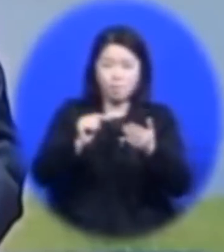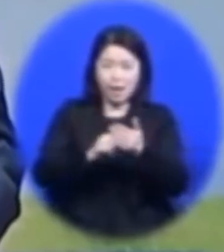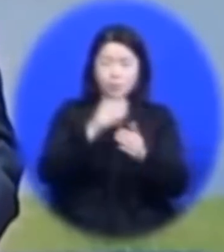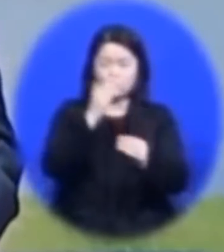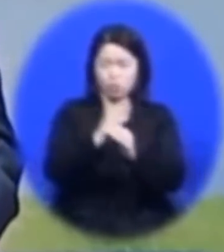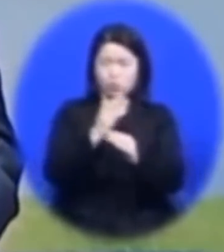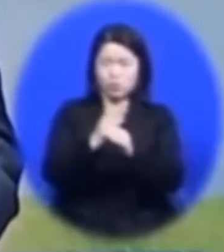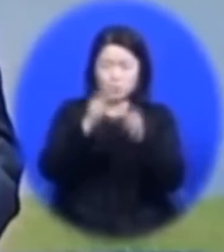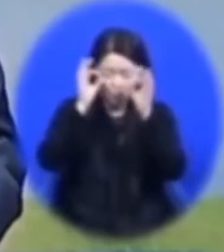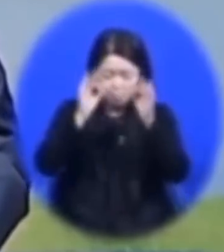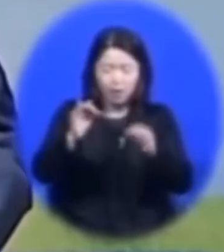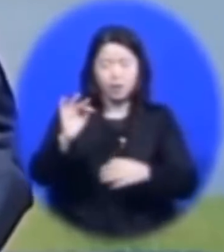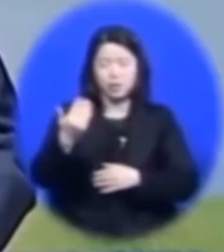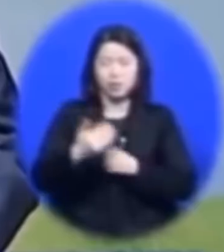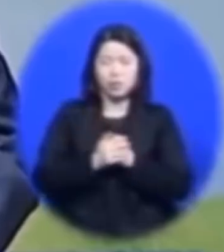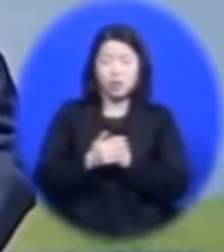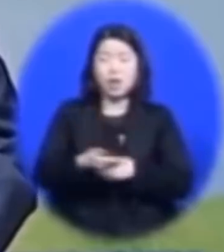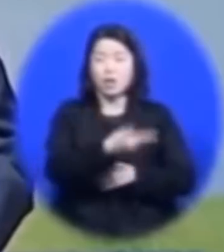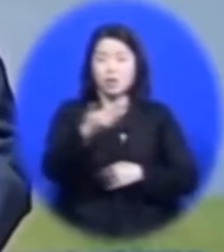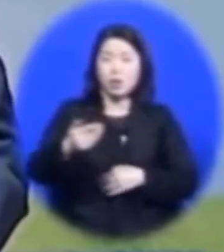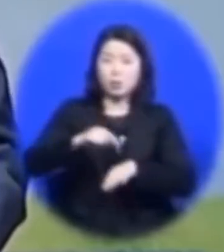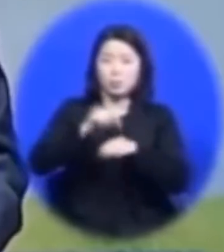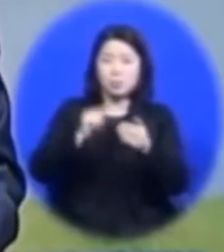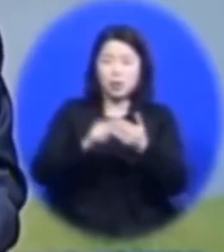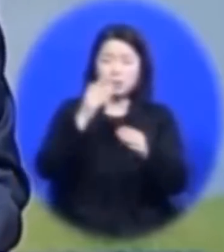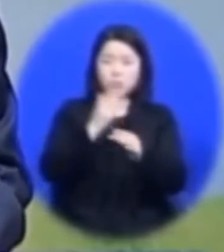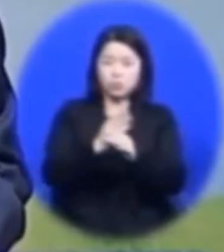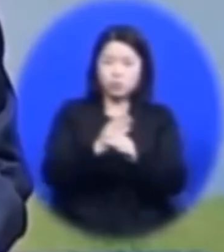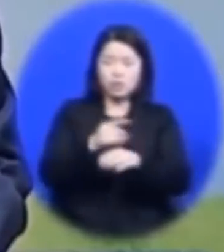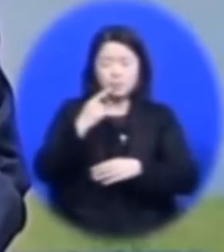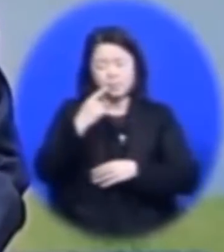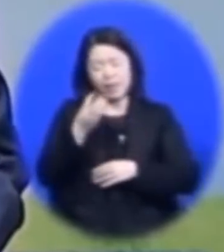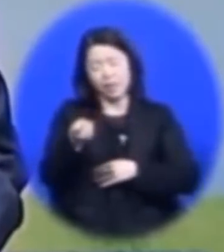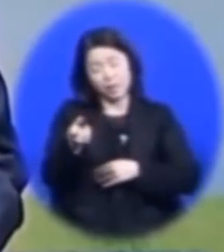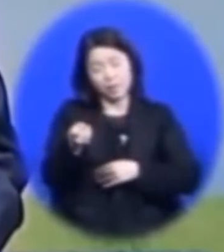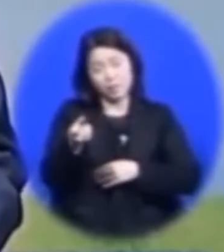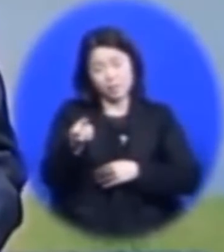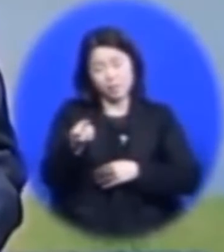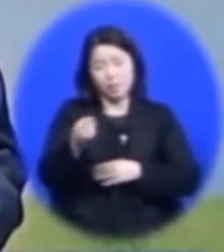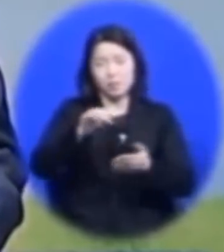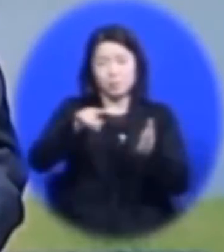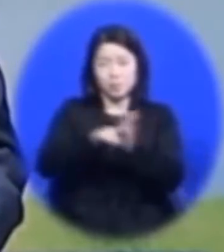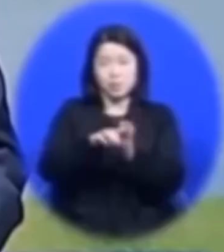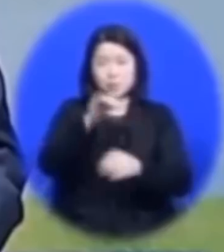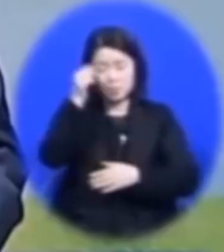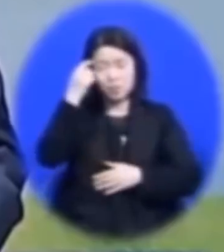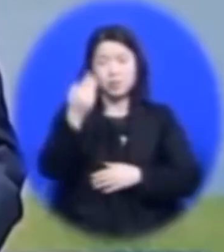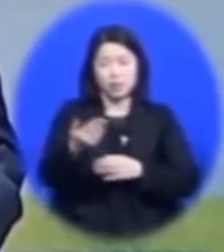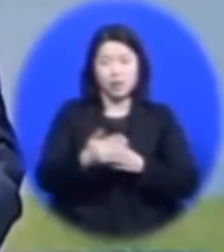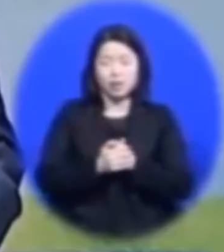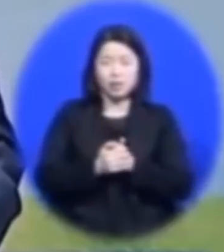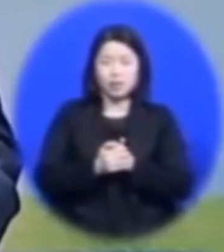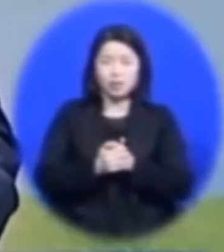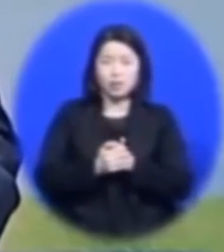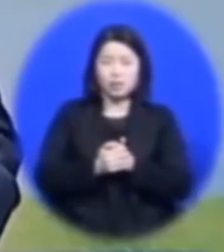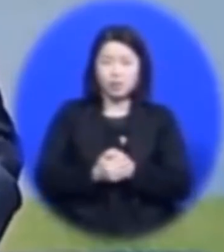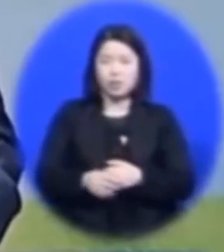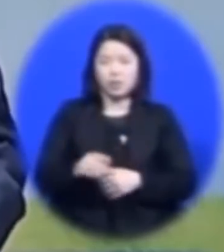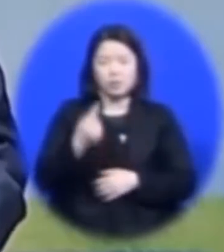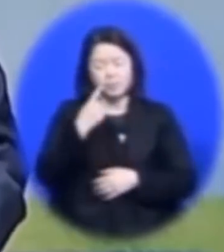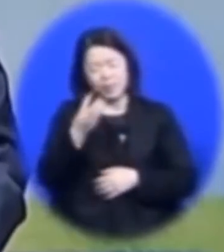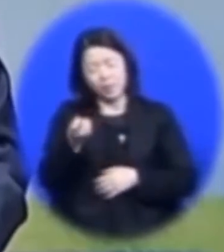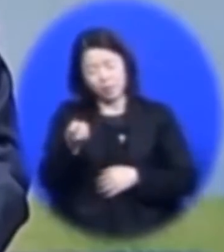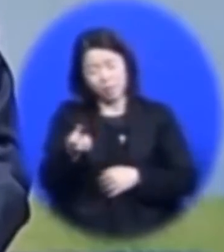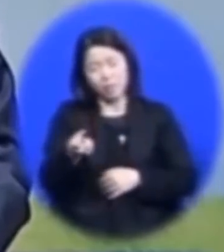봐야 여러분의 마음의 중심에 겨자씨만한 믿음 은 있는가 하는 아 겨자씨만한